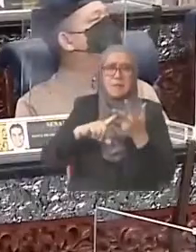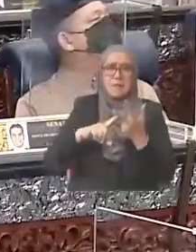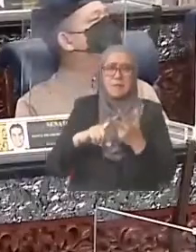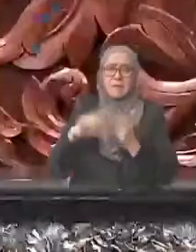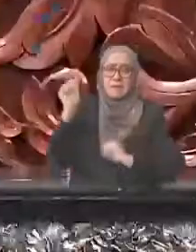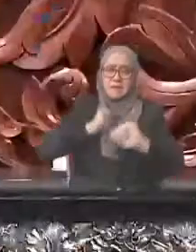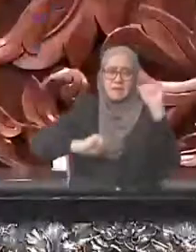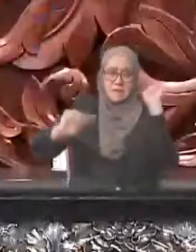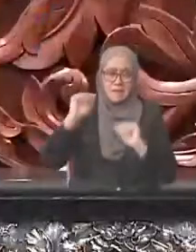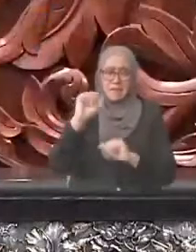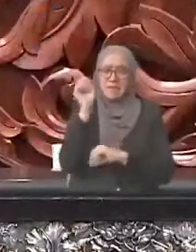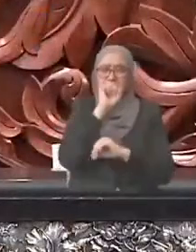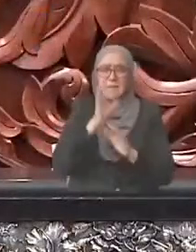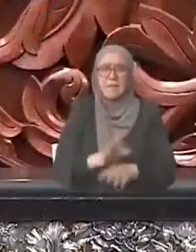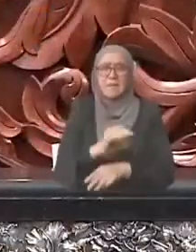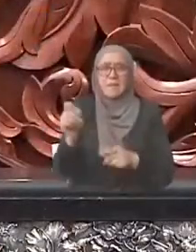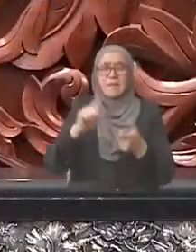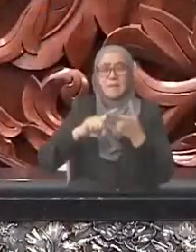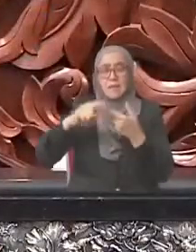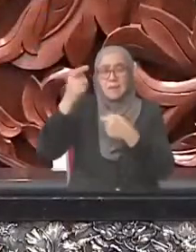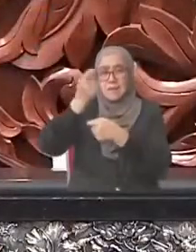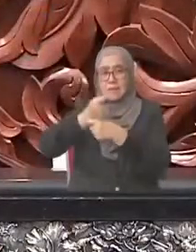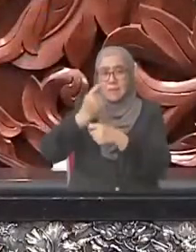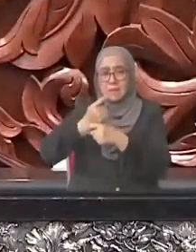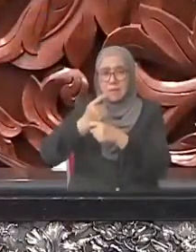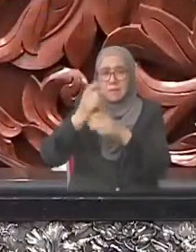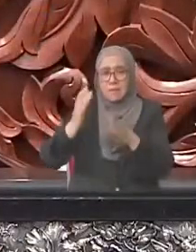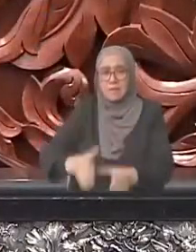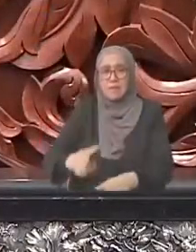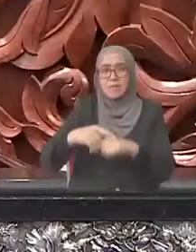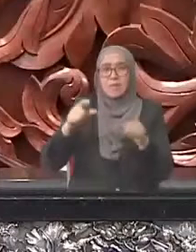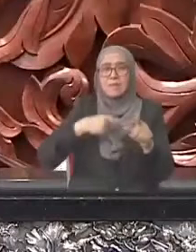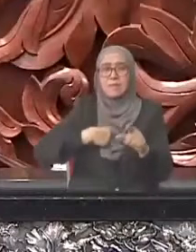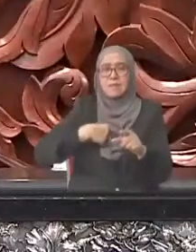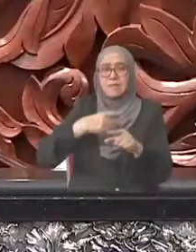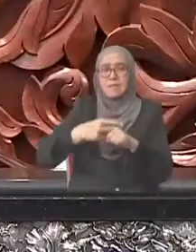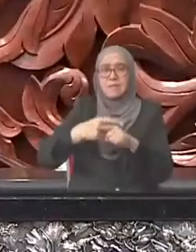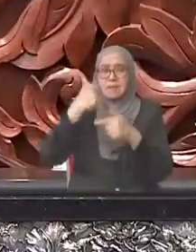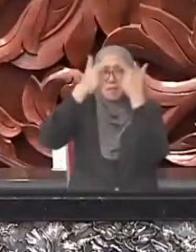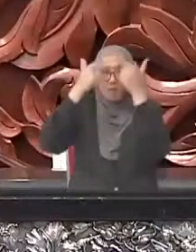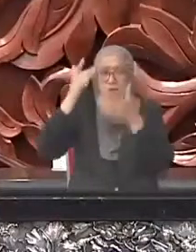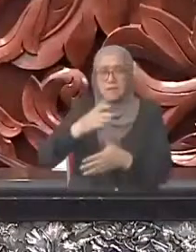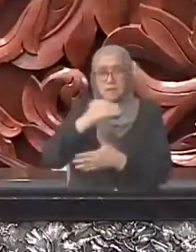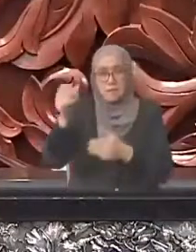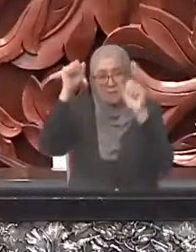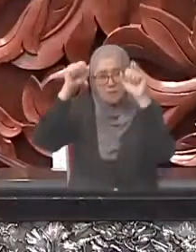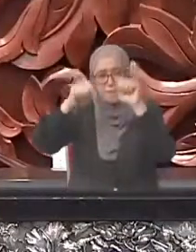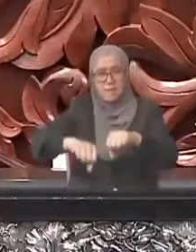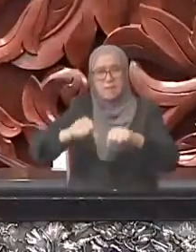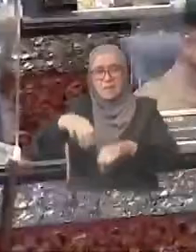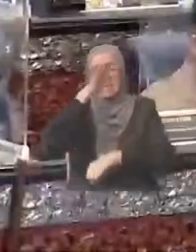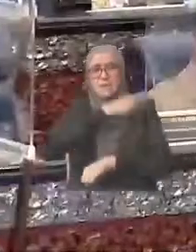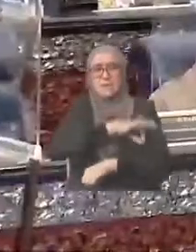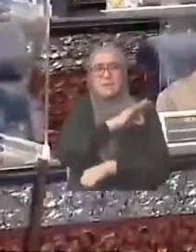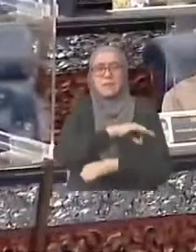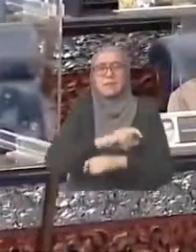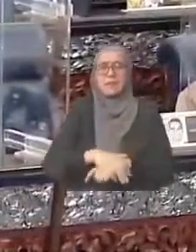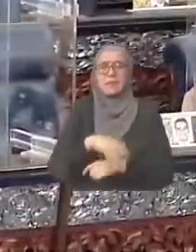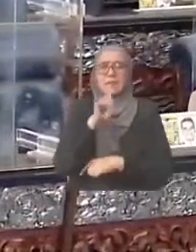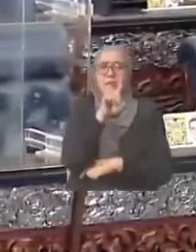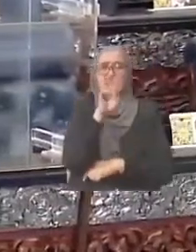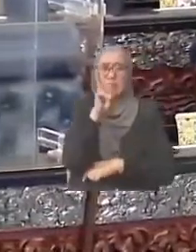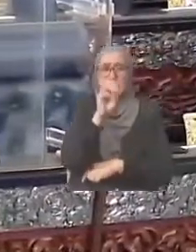petugas pemulihan dalam komuniti inisiatif ini dijangkau memanfaatkan lebih 810000 bekerja sendiri Hai